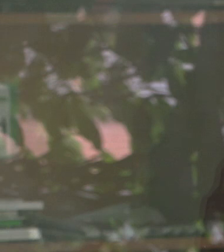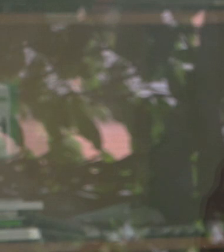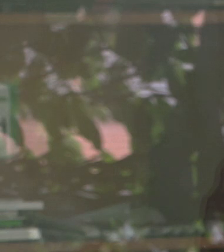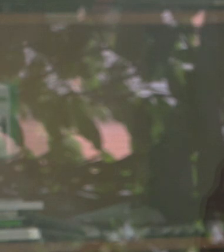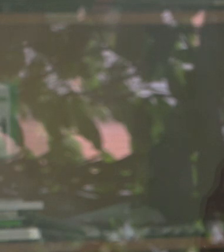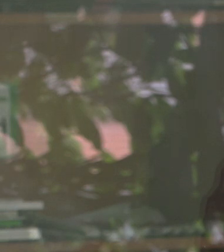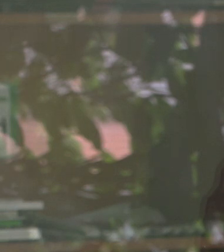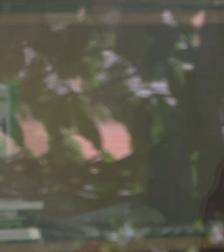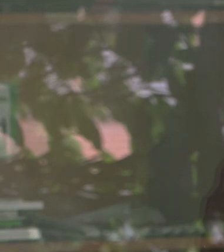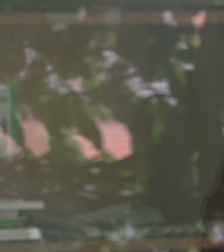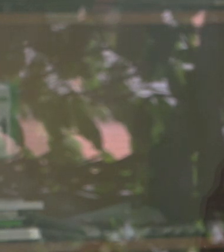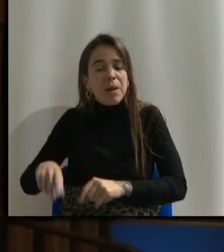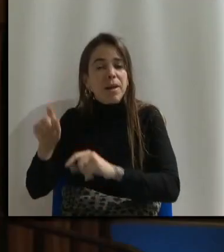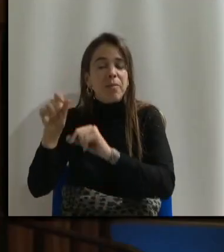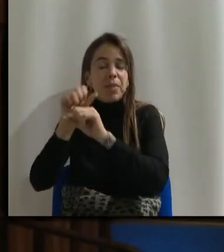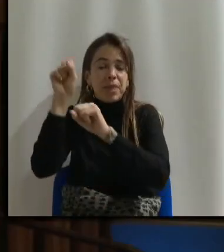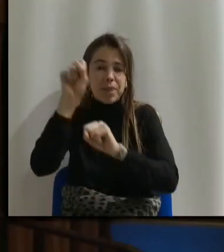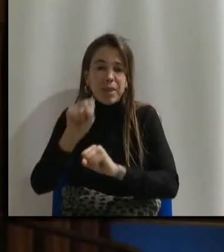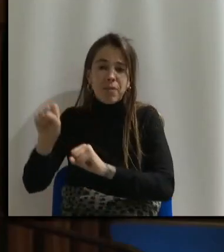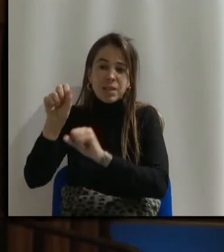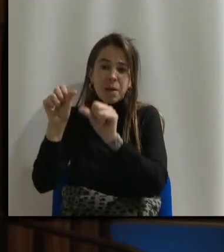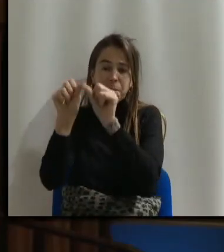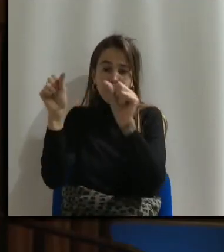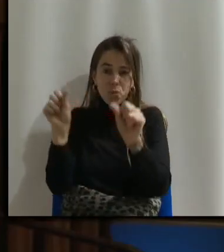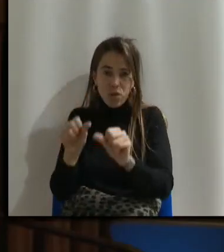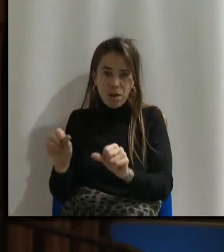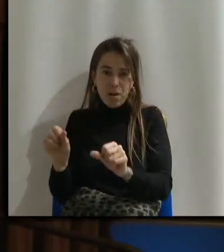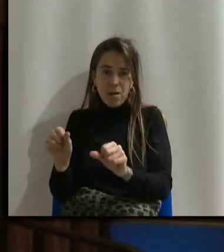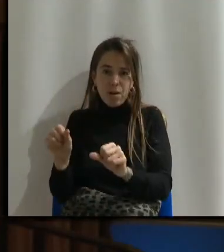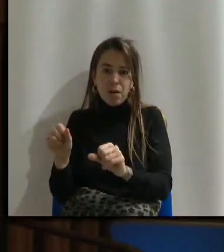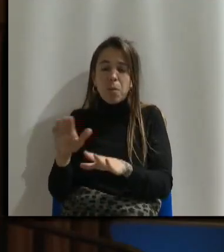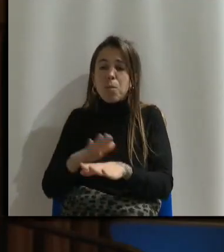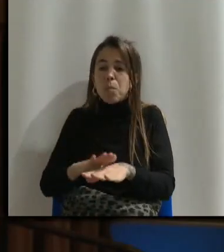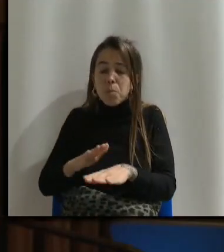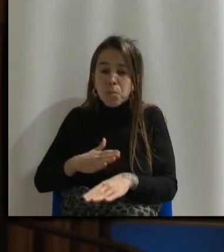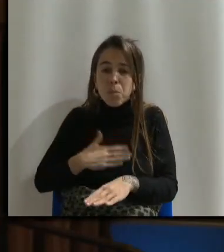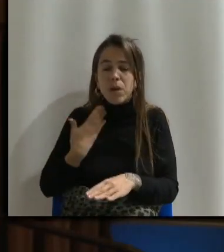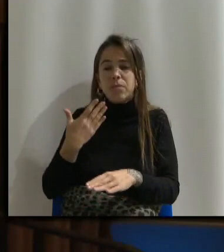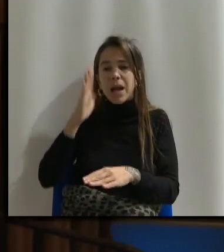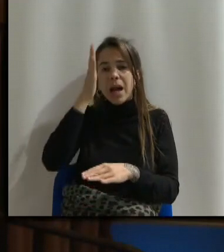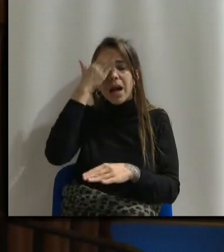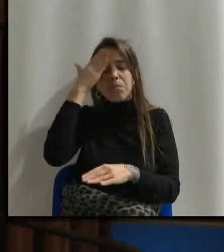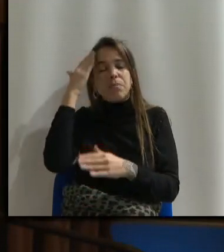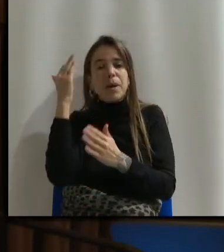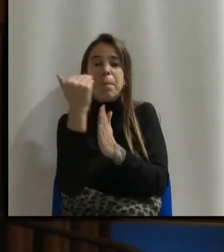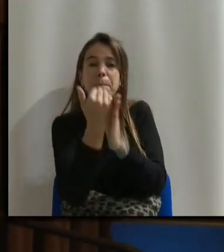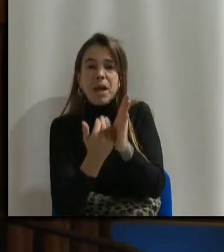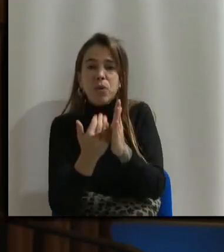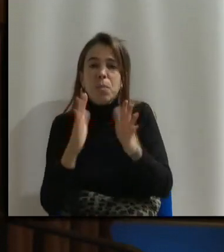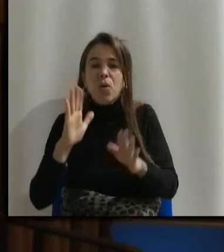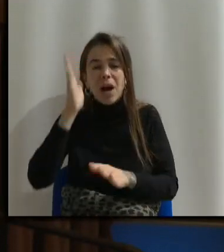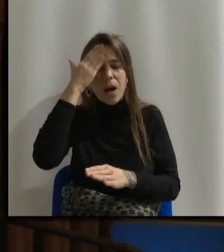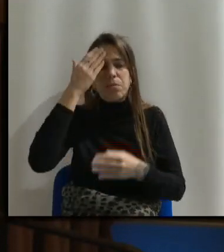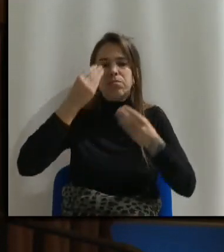transport públic. I apostar, doncs, per un model amb menys equipaments, però ubicats adequadament en el territori, que estiguin ben